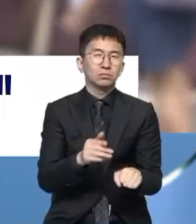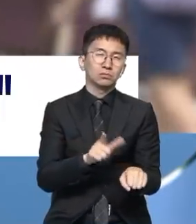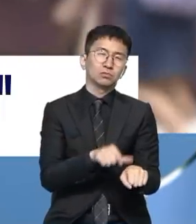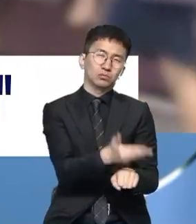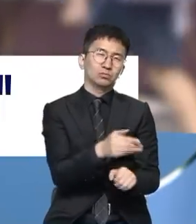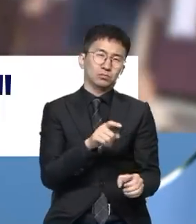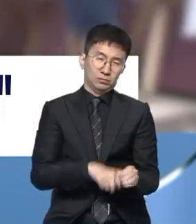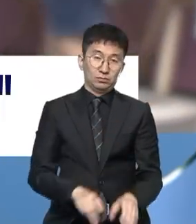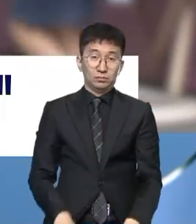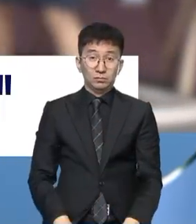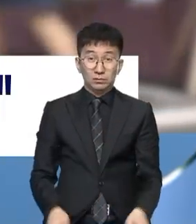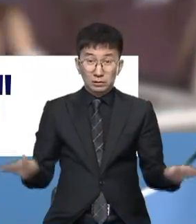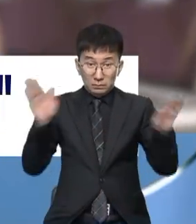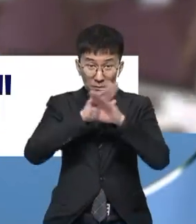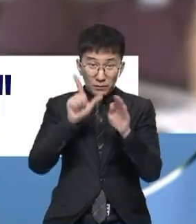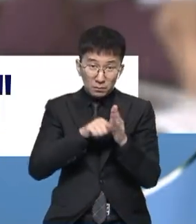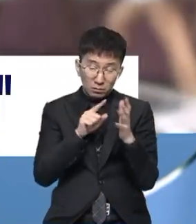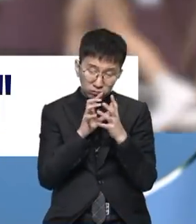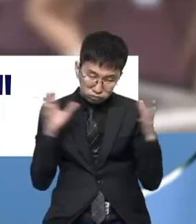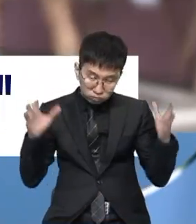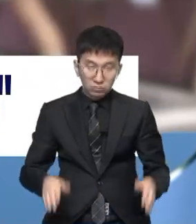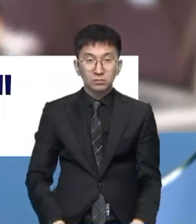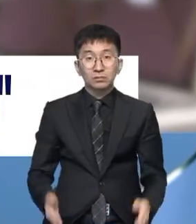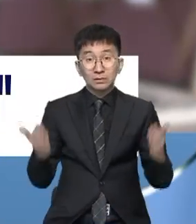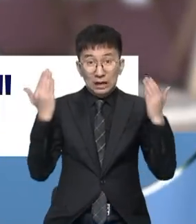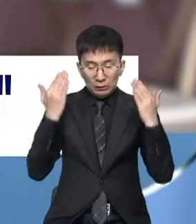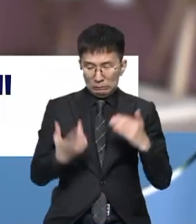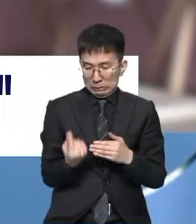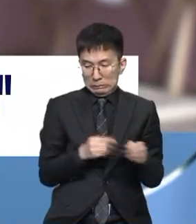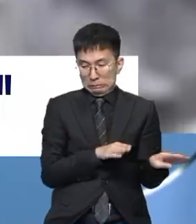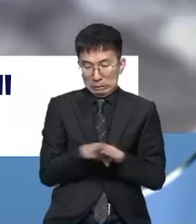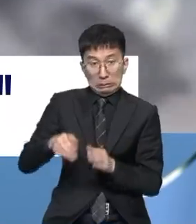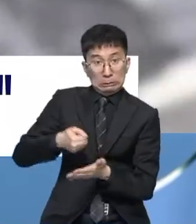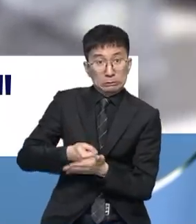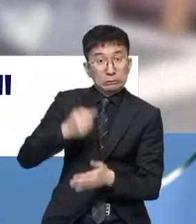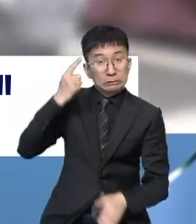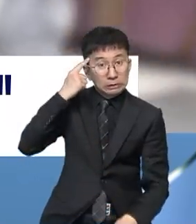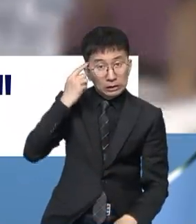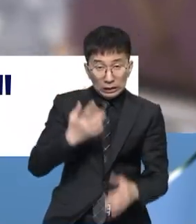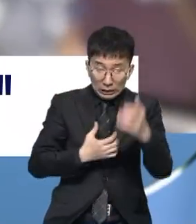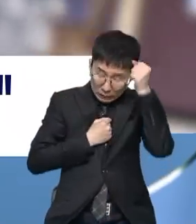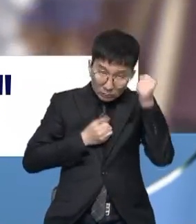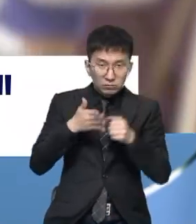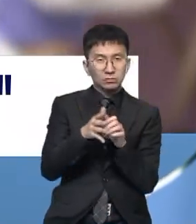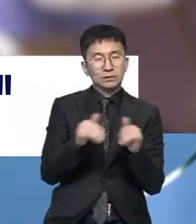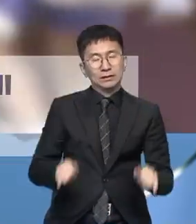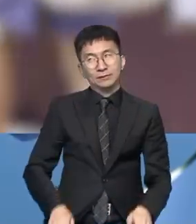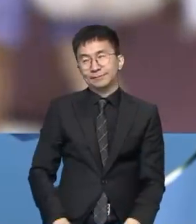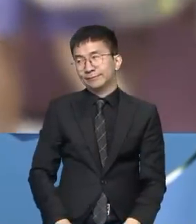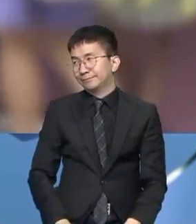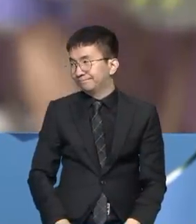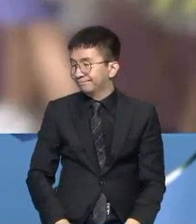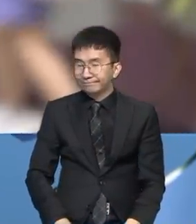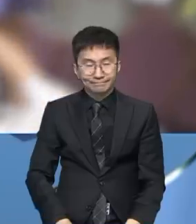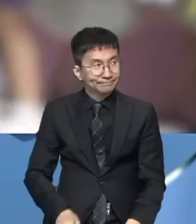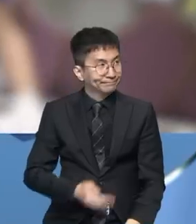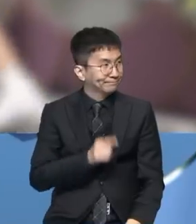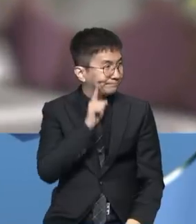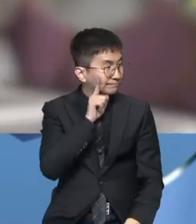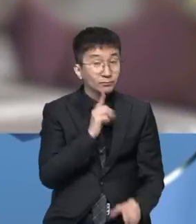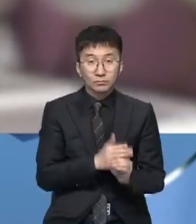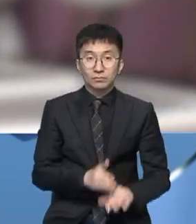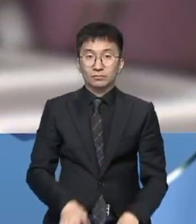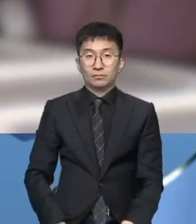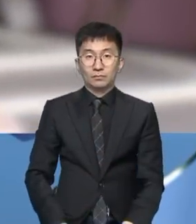사건이 공론화되고 학교 측에 조기 방학 결정이 뒤늦게 나온 점은 트라우마 전문가들이 매우 아쉬워하는 대목입니다 또